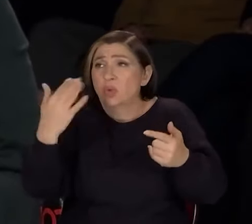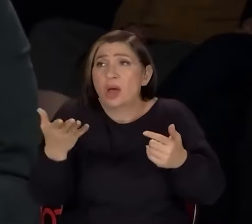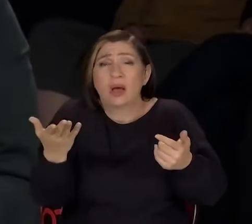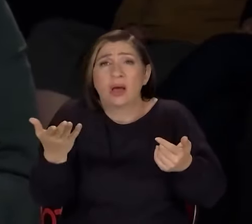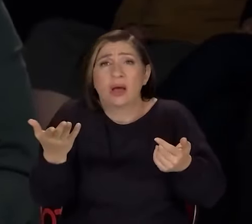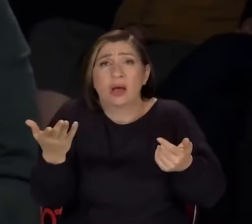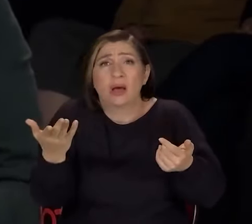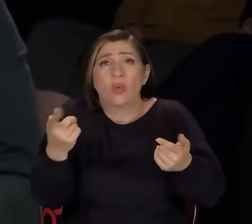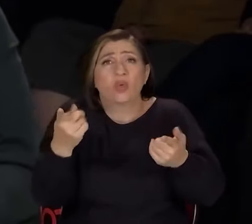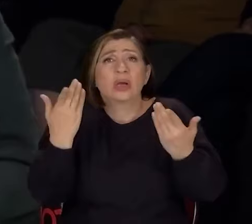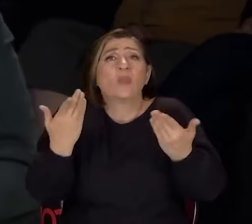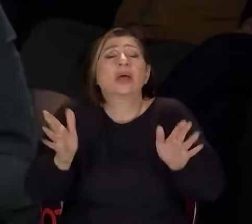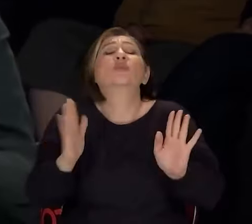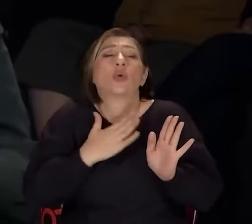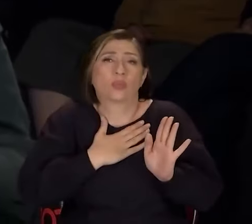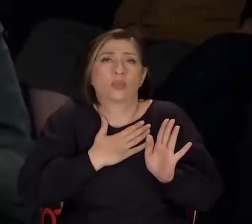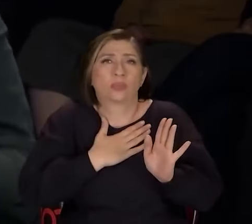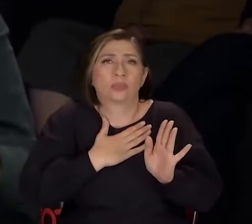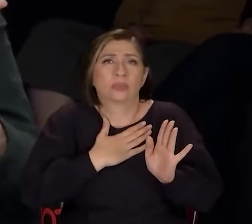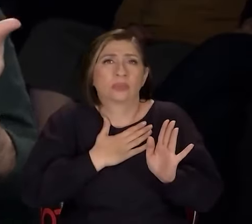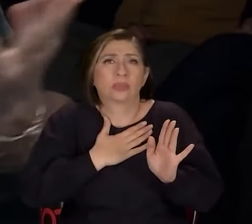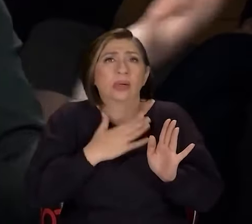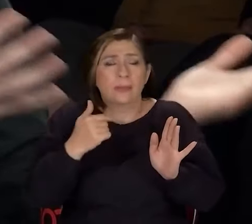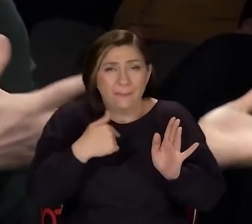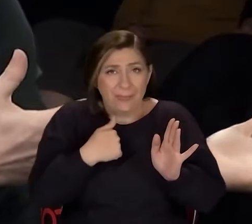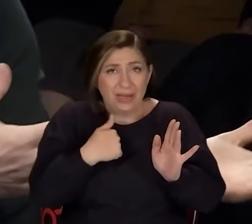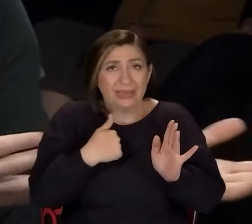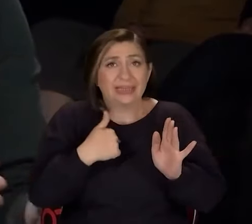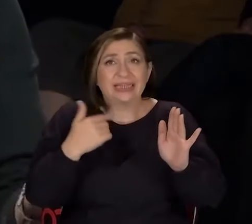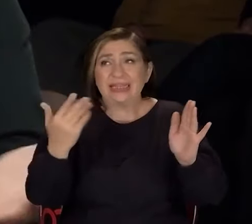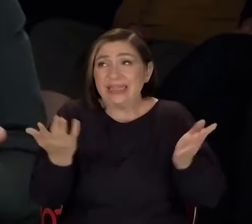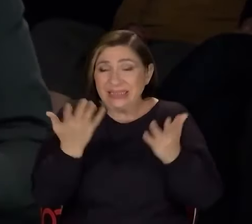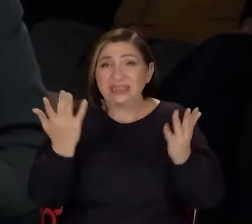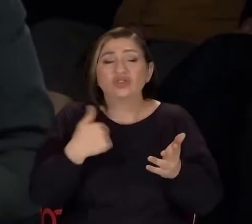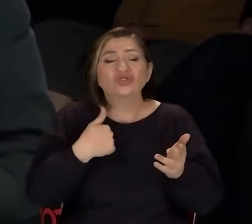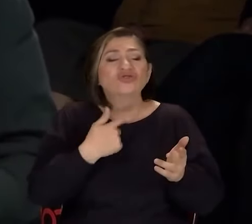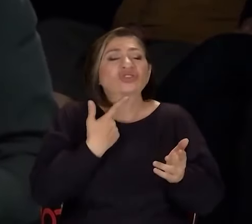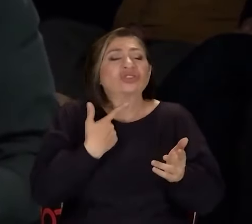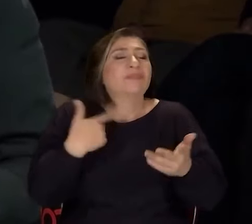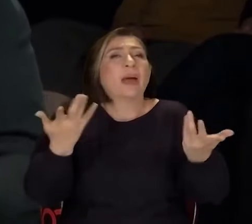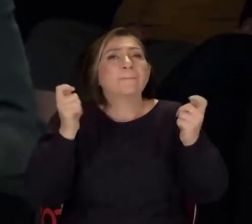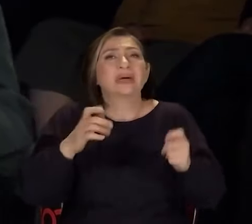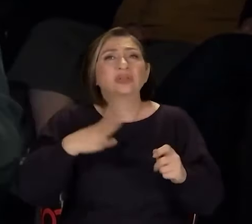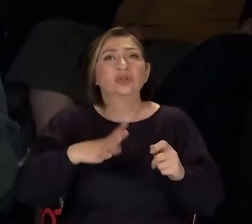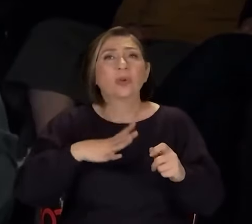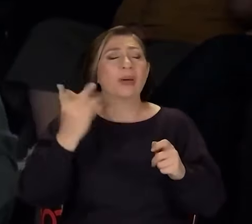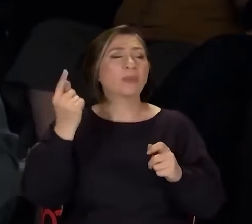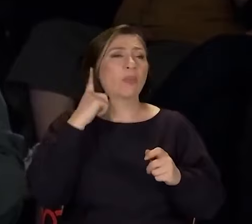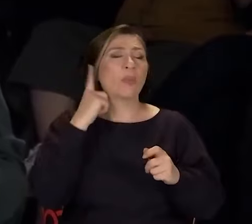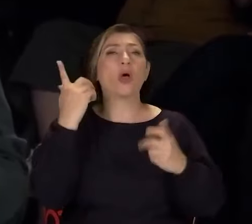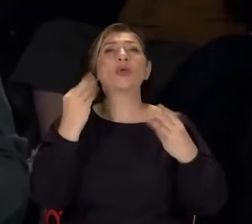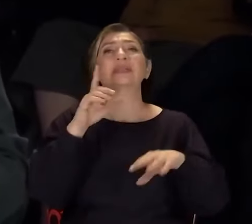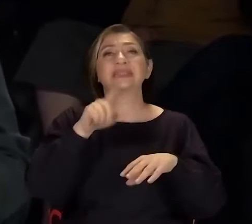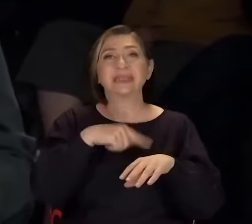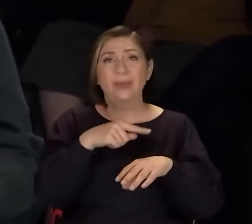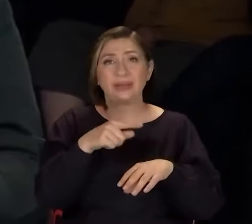onu kabul etmiyorum mesela. Ben nasılsa, canım ne yapmak istiyorsa, belki popüler olmadığı bir